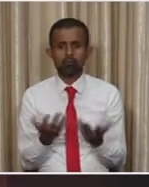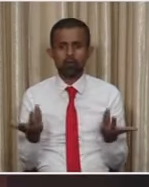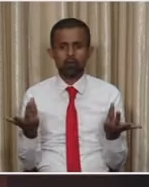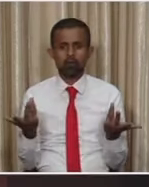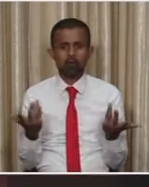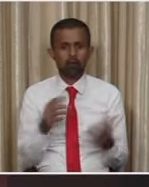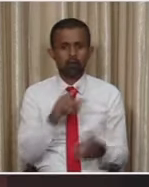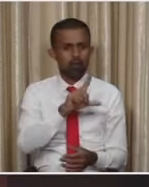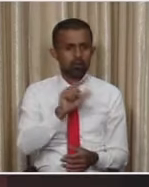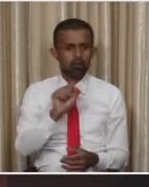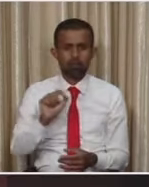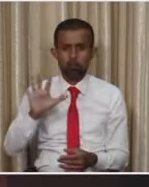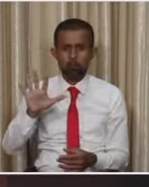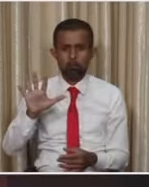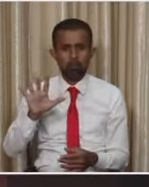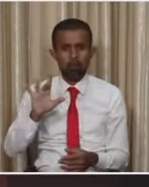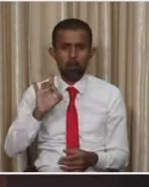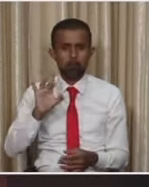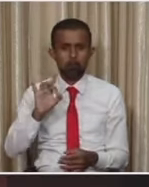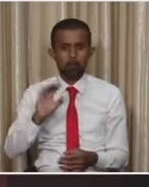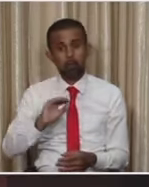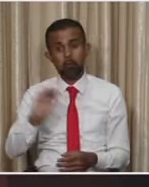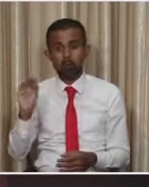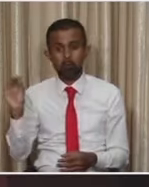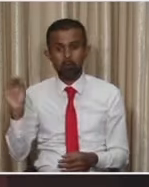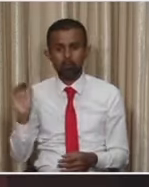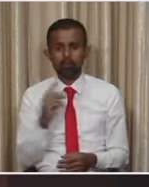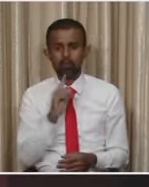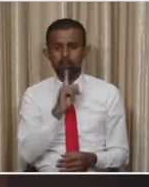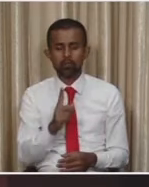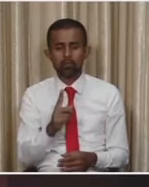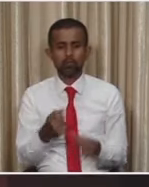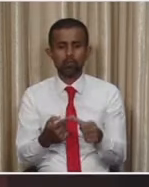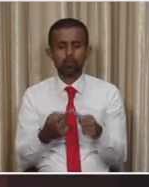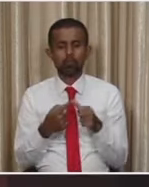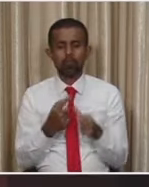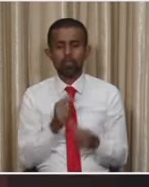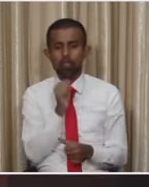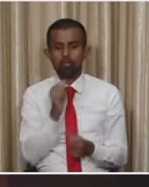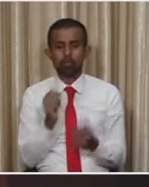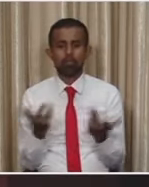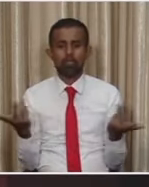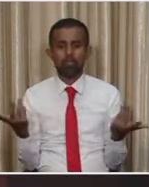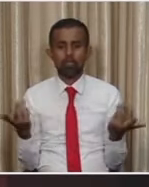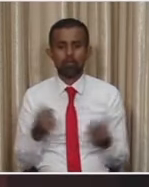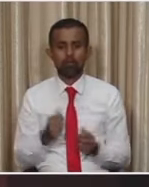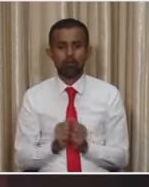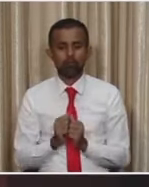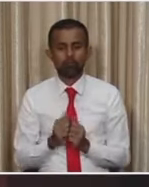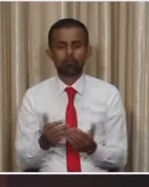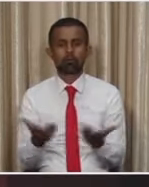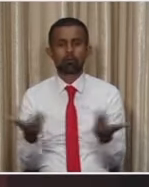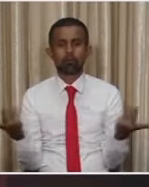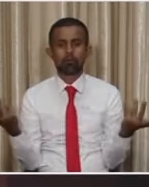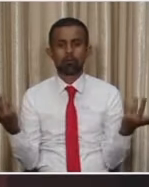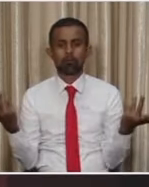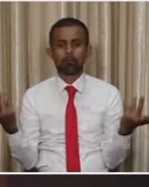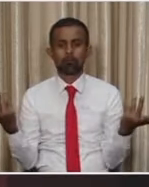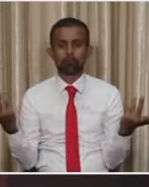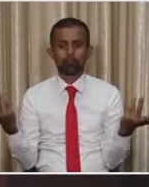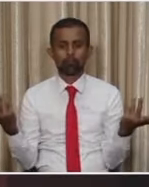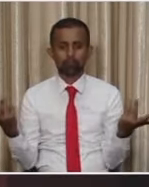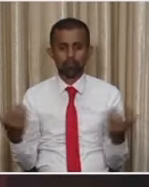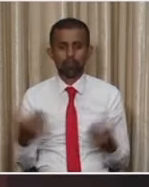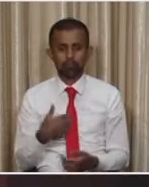තියෙන 7.5 අපි 15% කරනවායි කියලා. නමුත් ඒකට විසඳුමක් නැහැ. ඒක ක්‍රියාත්මක වෙන්නේ නැහැ. ඉතින් මම අහන්න